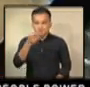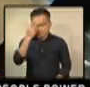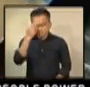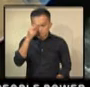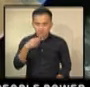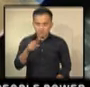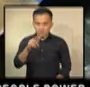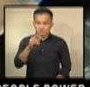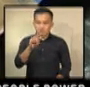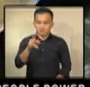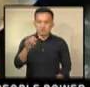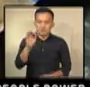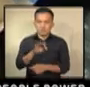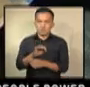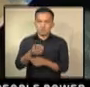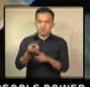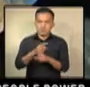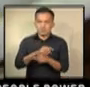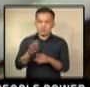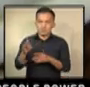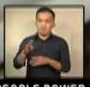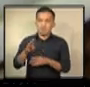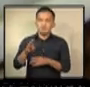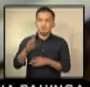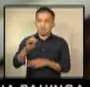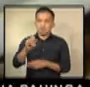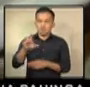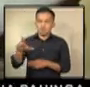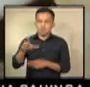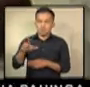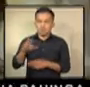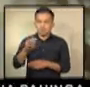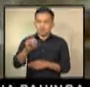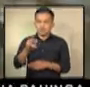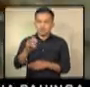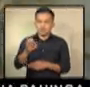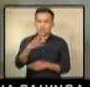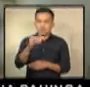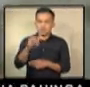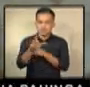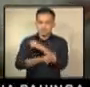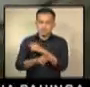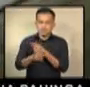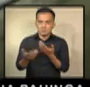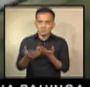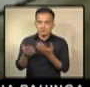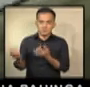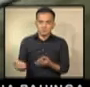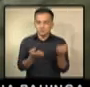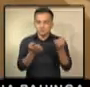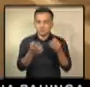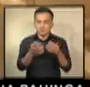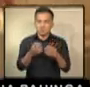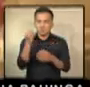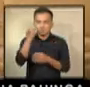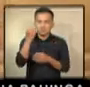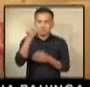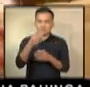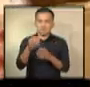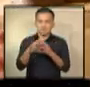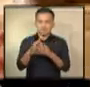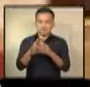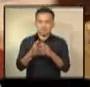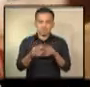galing ang mga ito sa Bohol, Masbate at Leyte. Posible raw i-export ang mga shell sa Europa at Amerika kung saan malakas ang bentahan